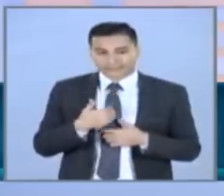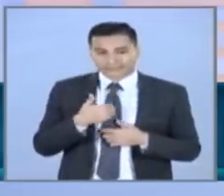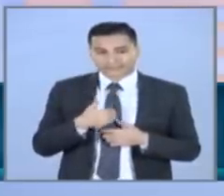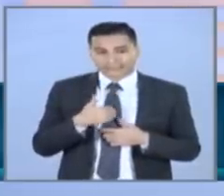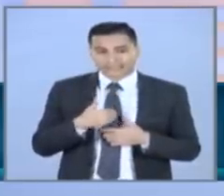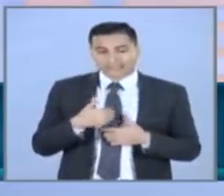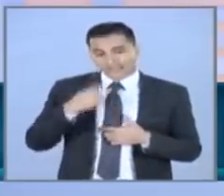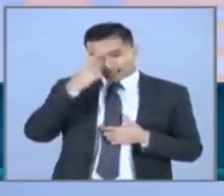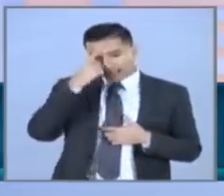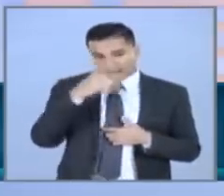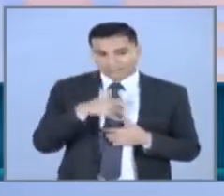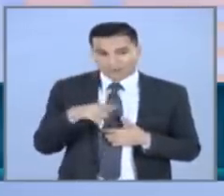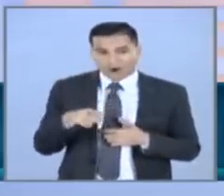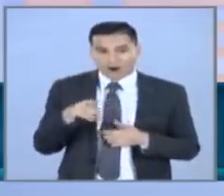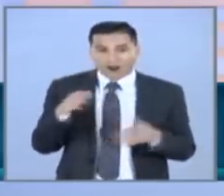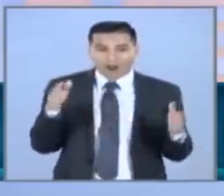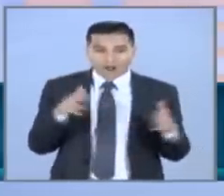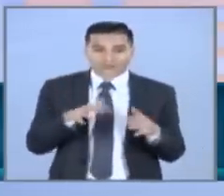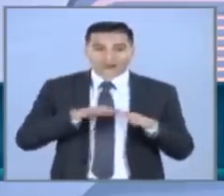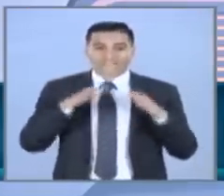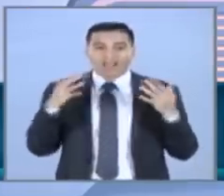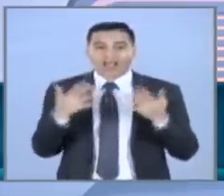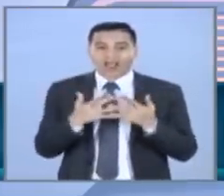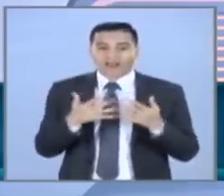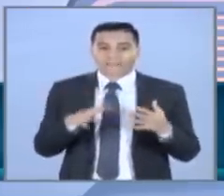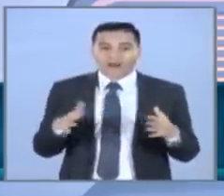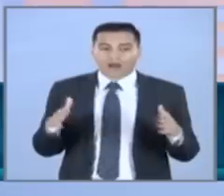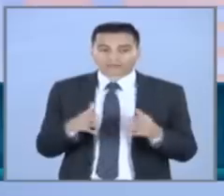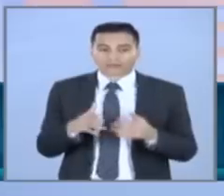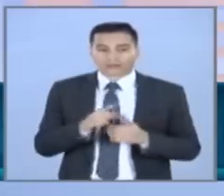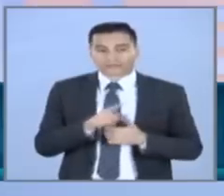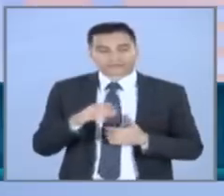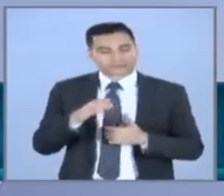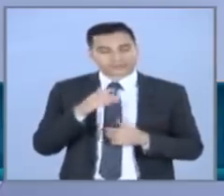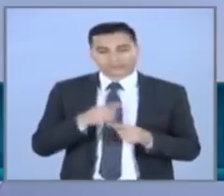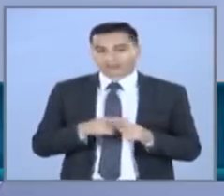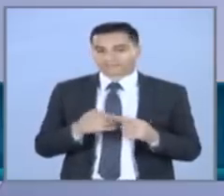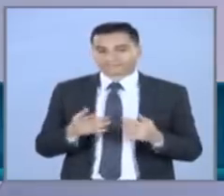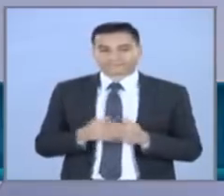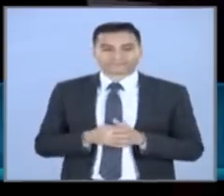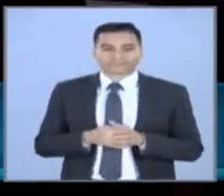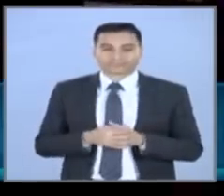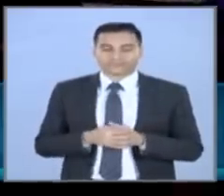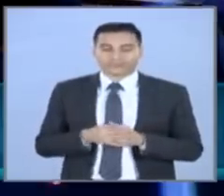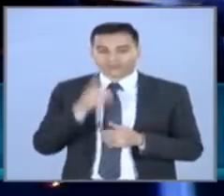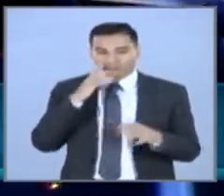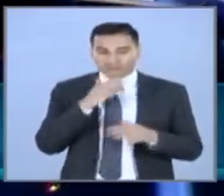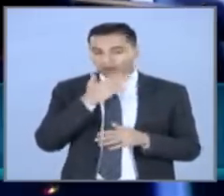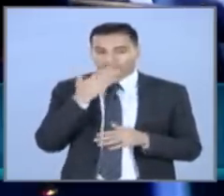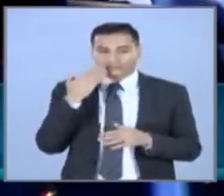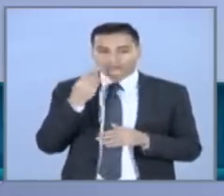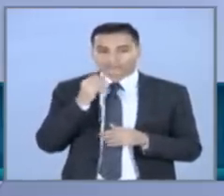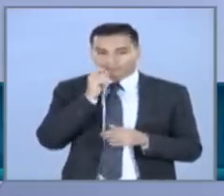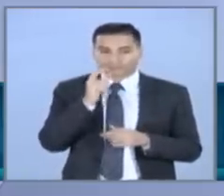بذمتك الهندي هيبقى أصغر محيط في العالم؟ إجابة خاطئة. شكلك صايم كده يا